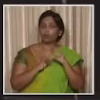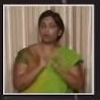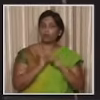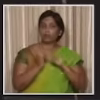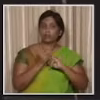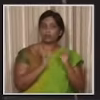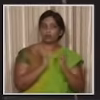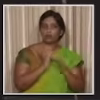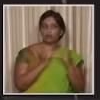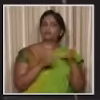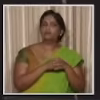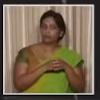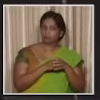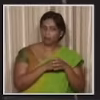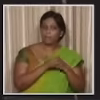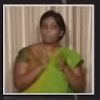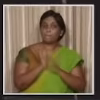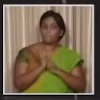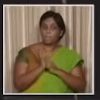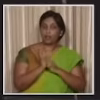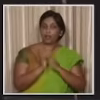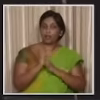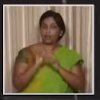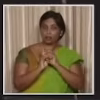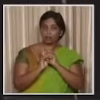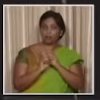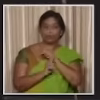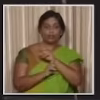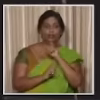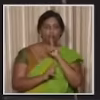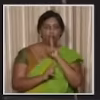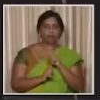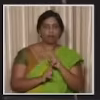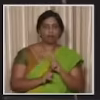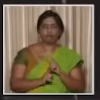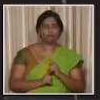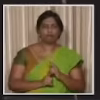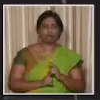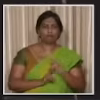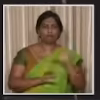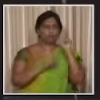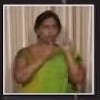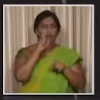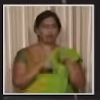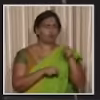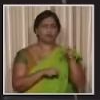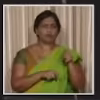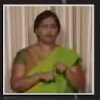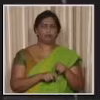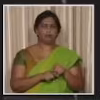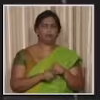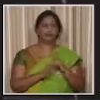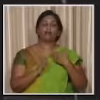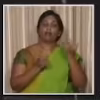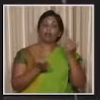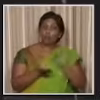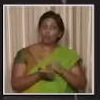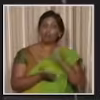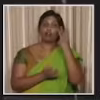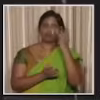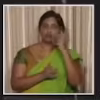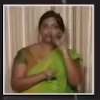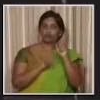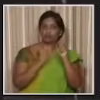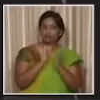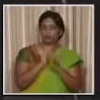kara, e committee Mahinda Ananda Aluthgamage mathumama kuwa sahayimekata pat wenna bae pat karapu pudgalaya pilibandawa kiyala ita passe 3 denekgen yutu